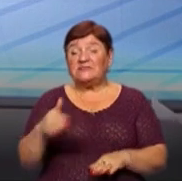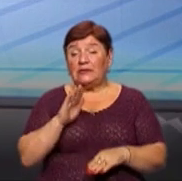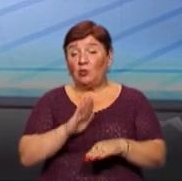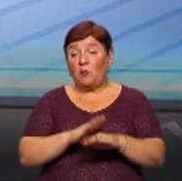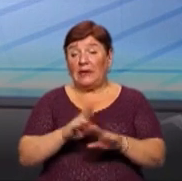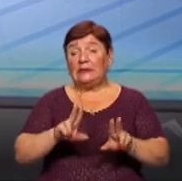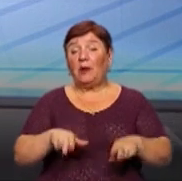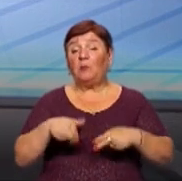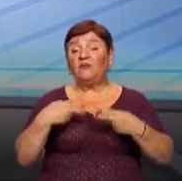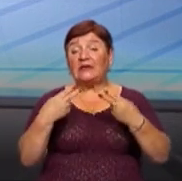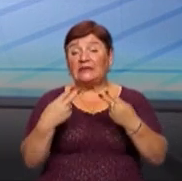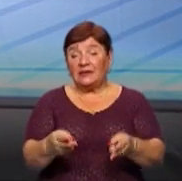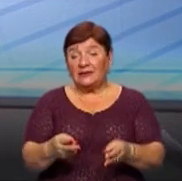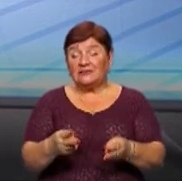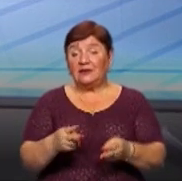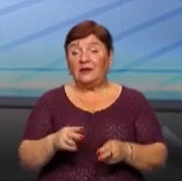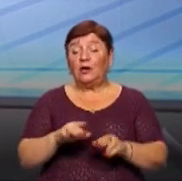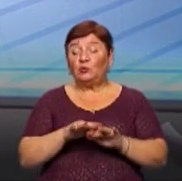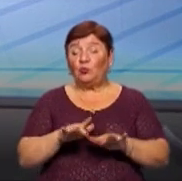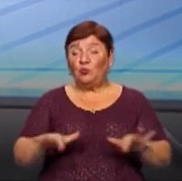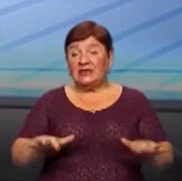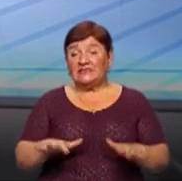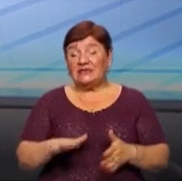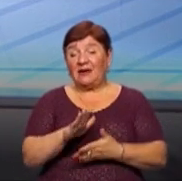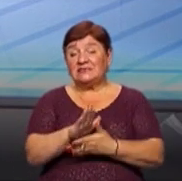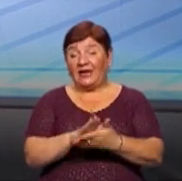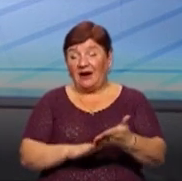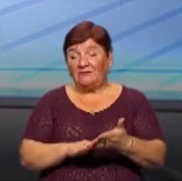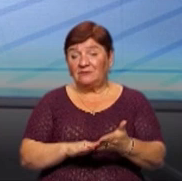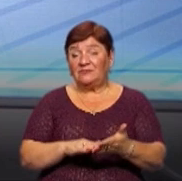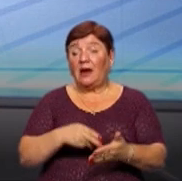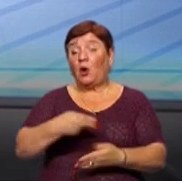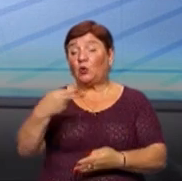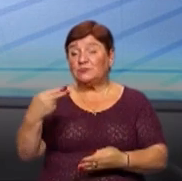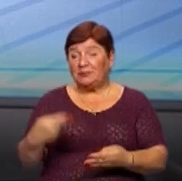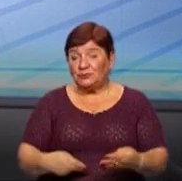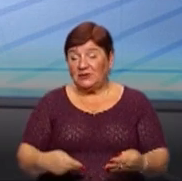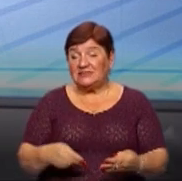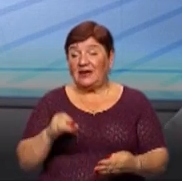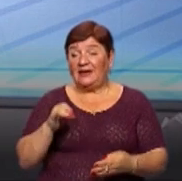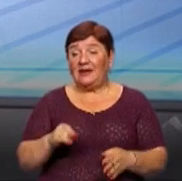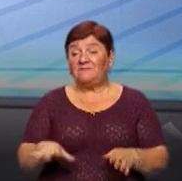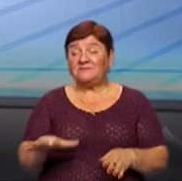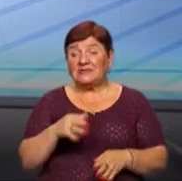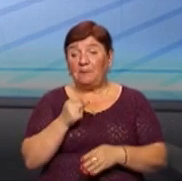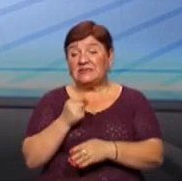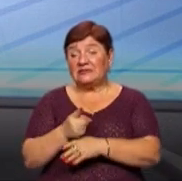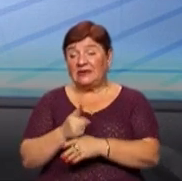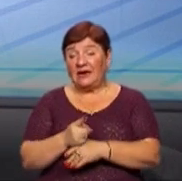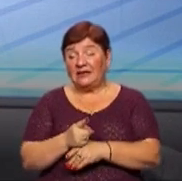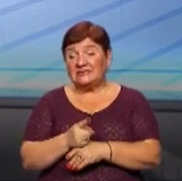руки. Друкується заява, де людина розписується про подання заяви на призначення пенсії, і все